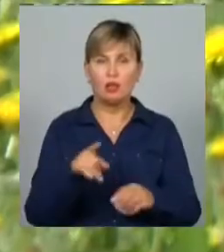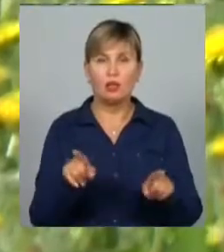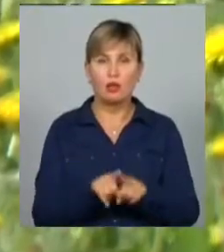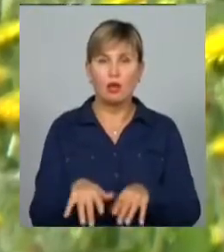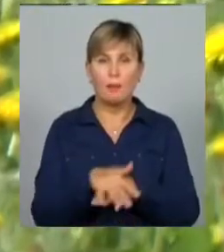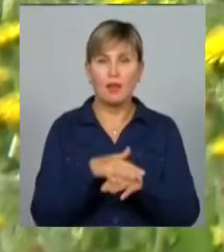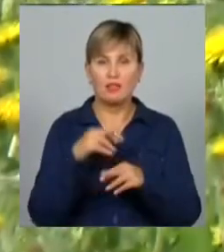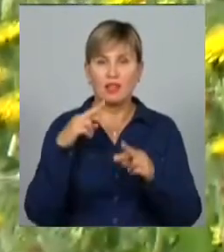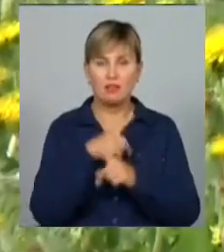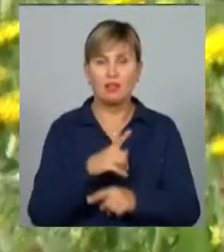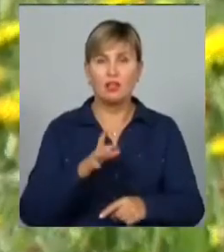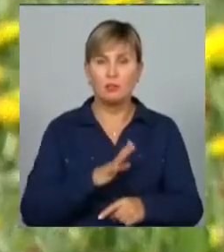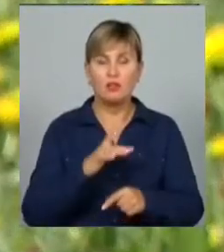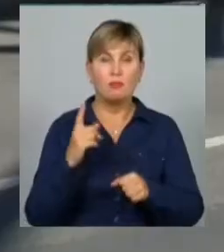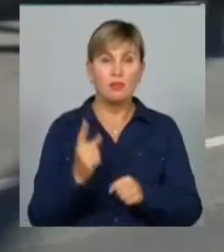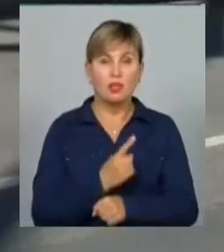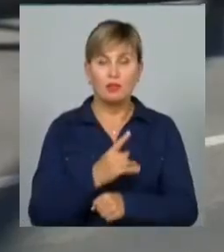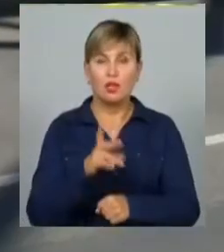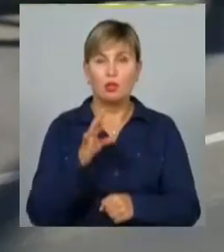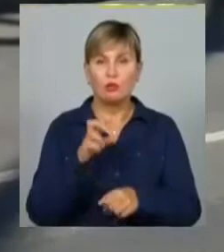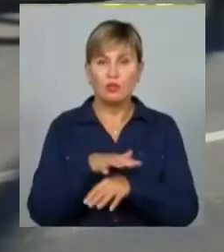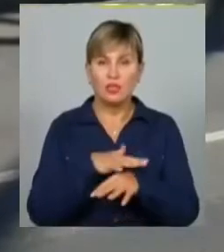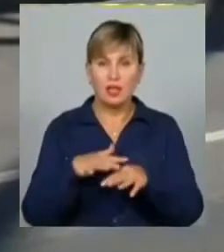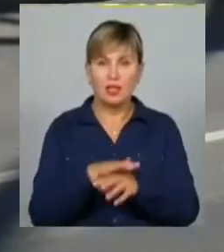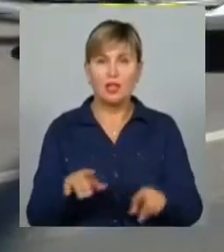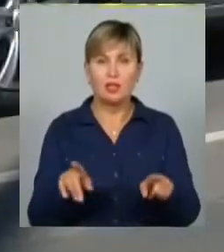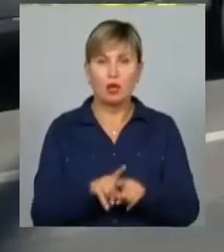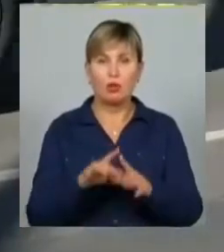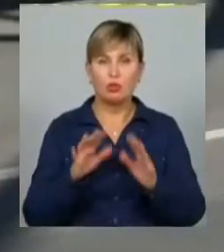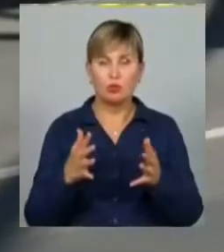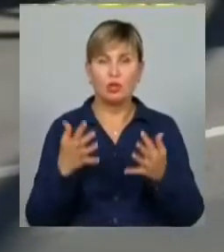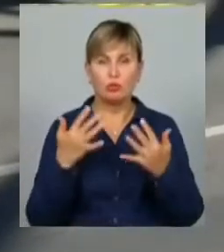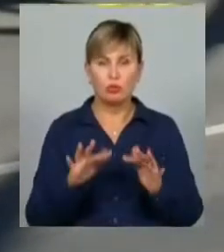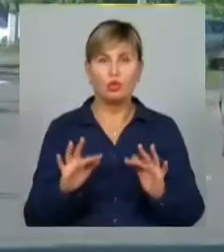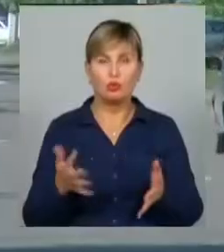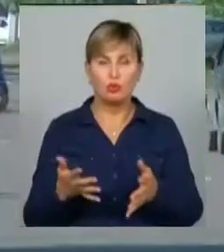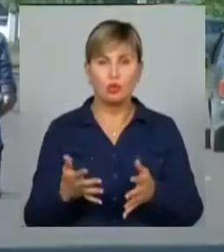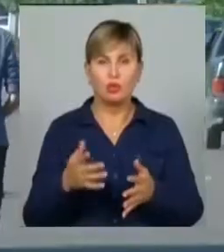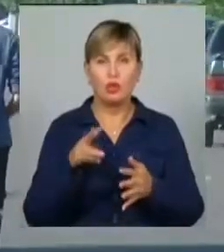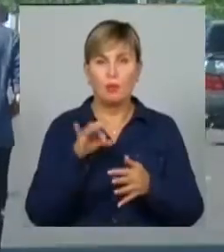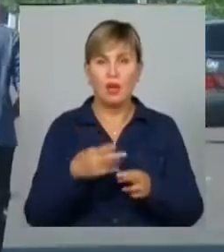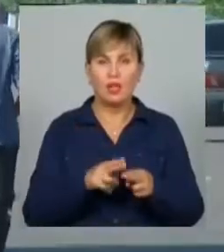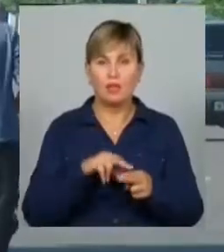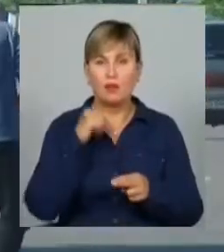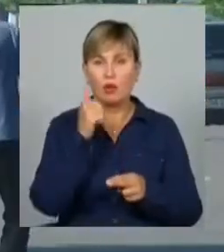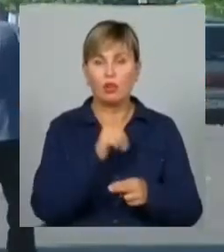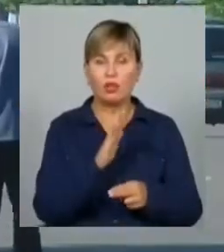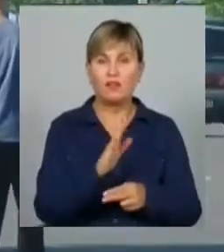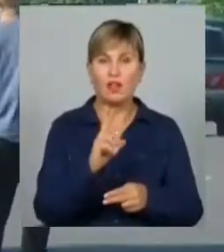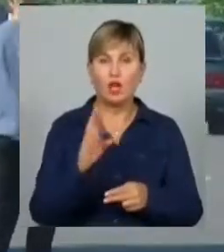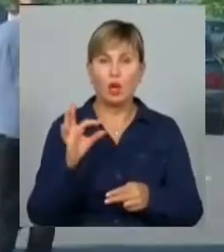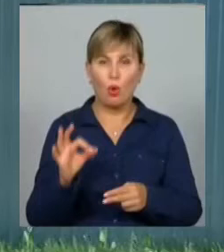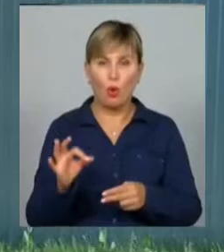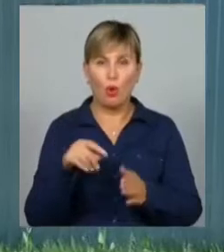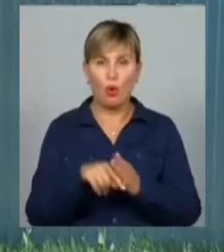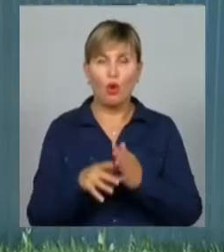аналогичные ситуации уже случались. В марте этого года в Восточно-Казахстанской области более 70 школьников были доставлены в больницу